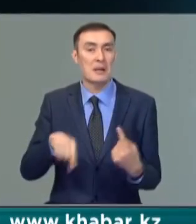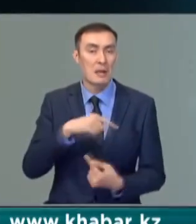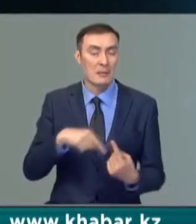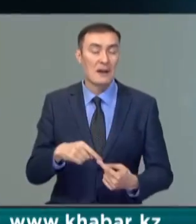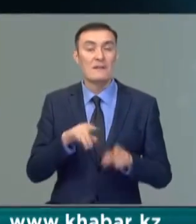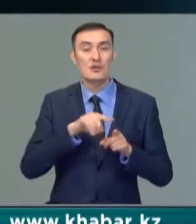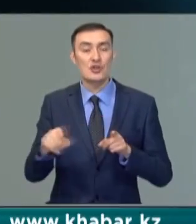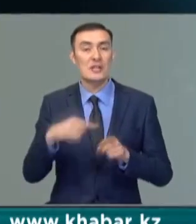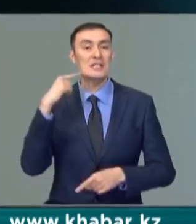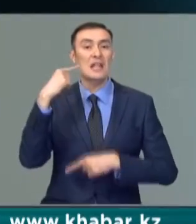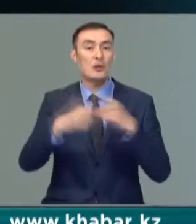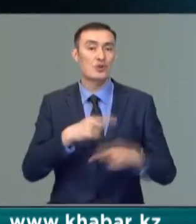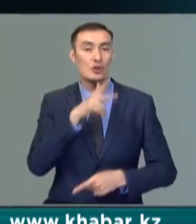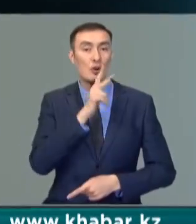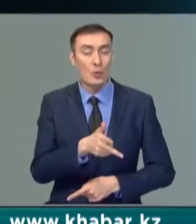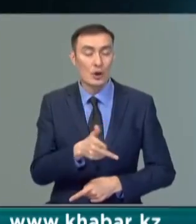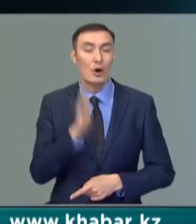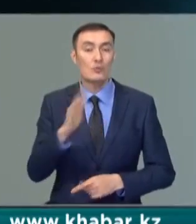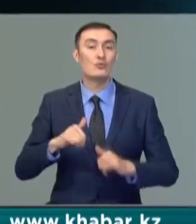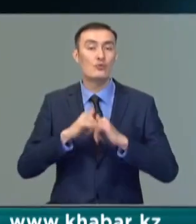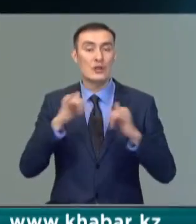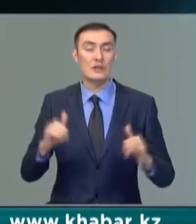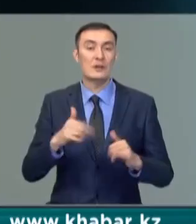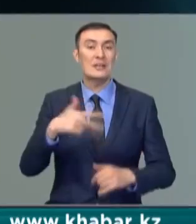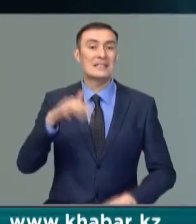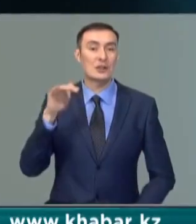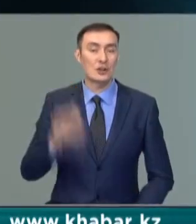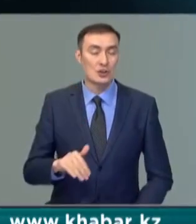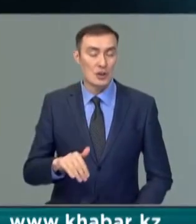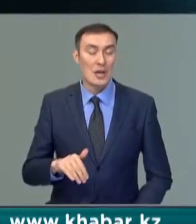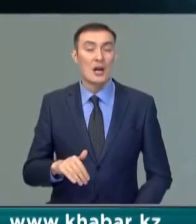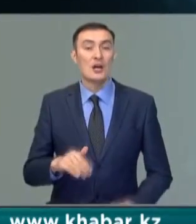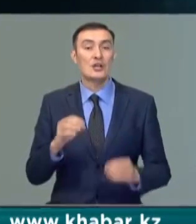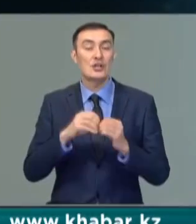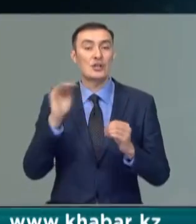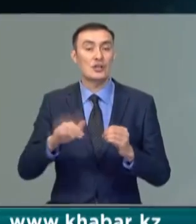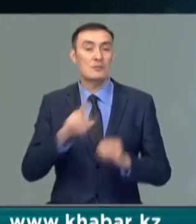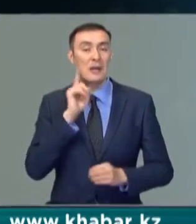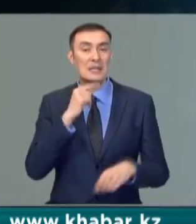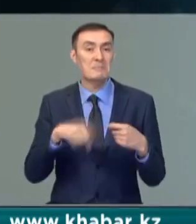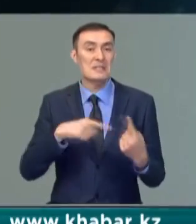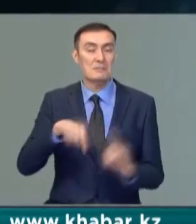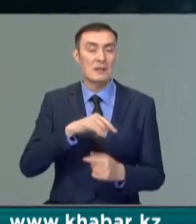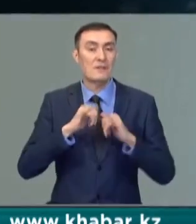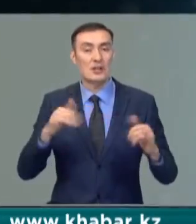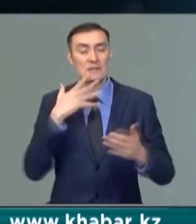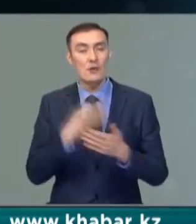В течение следующих 3 лет их число увеличится до 30 тысяч. Кроме того, 10 тысяч молодых бизнесменов